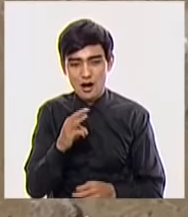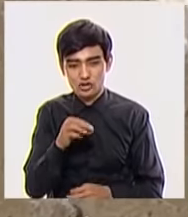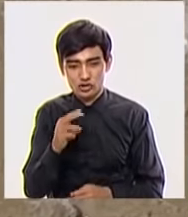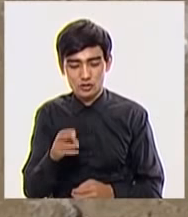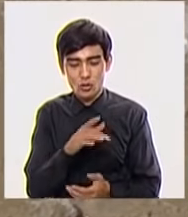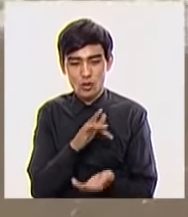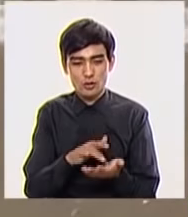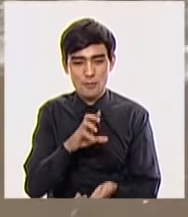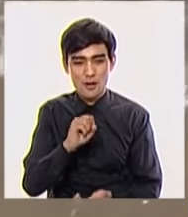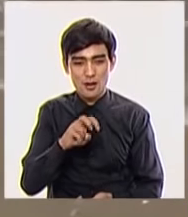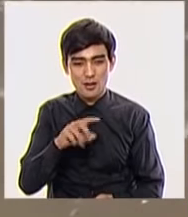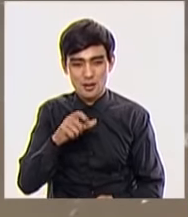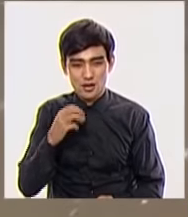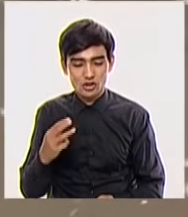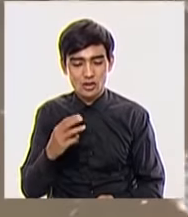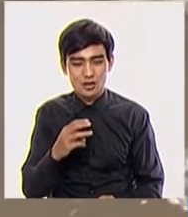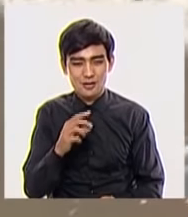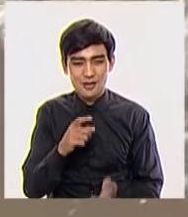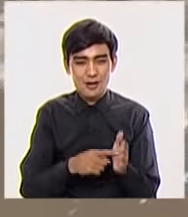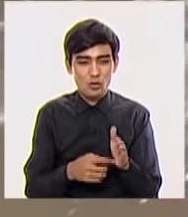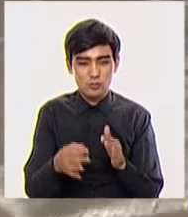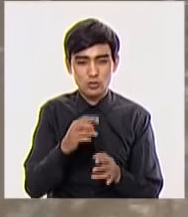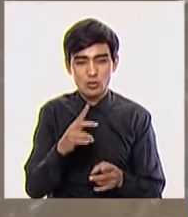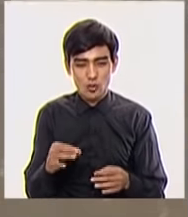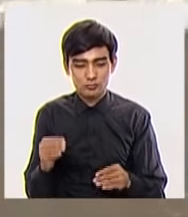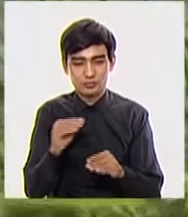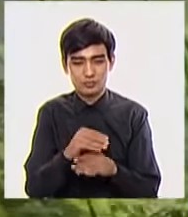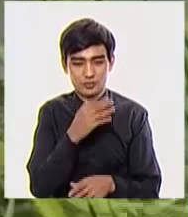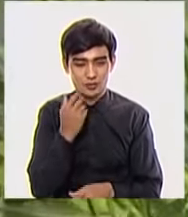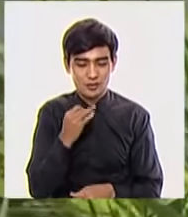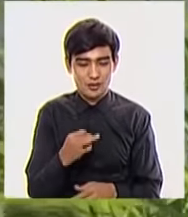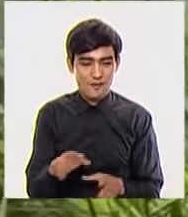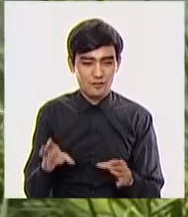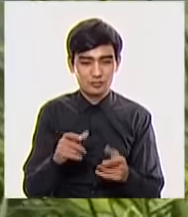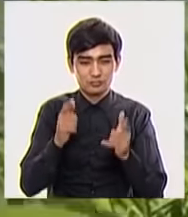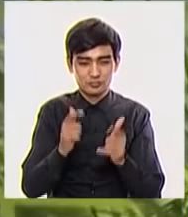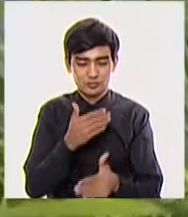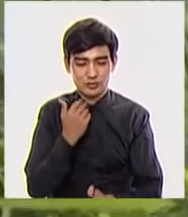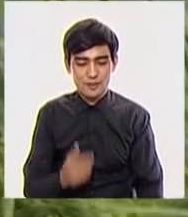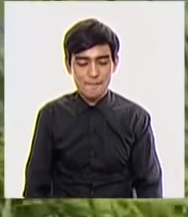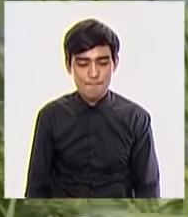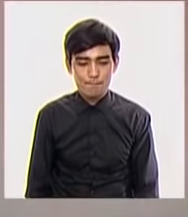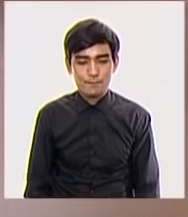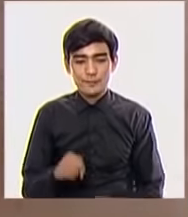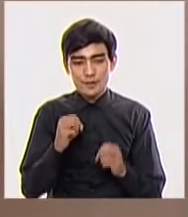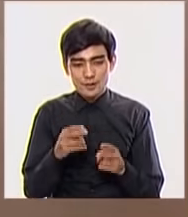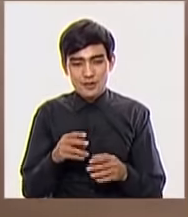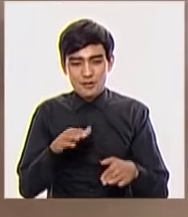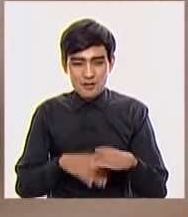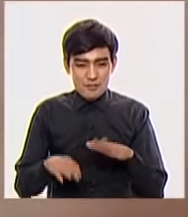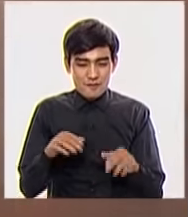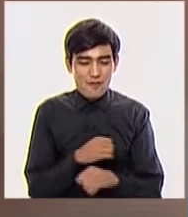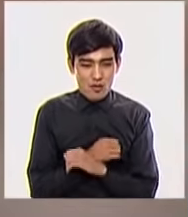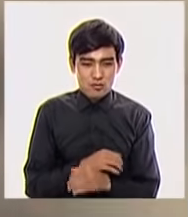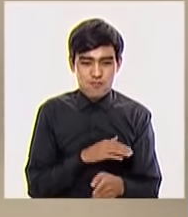городе Балхаш Карагандинской области, но так и не ввели, не получили всех согласований. Так что пляжи, выходные